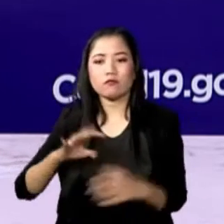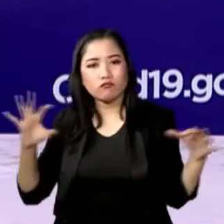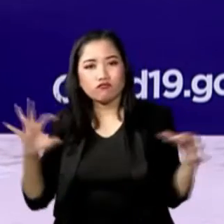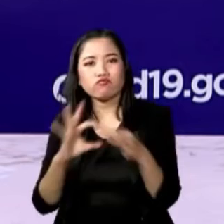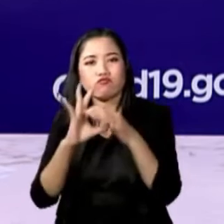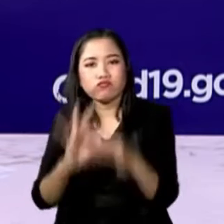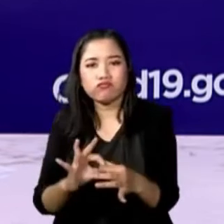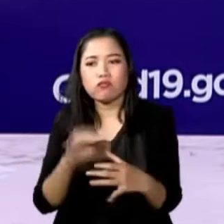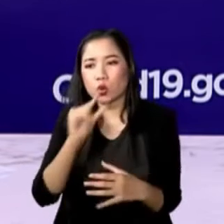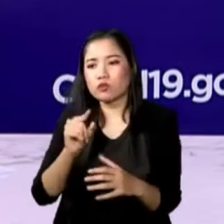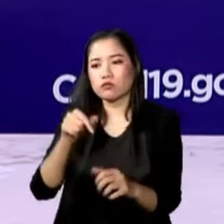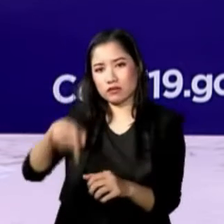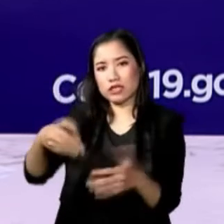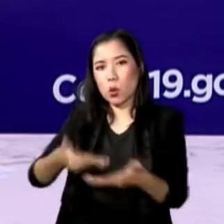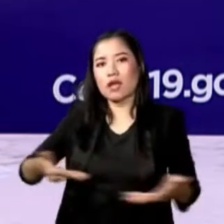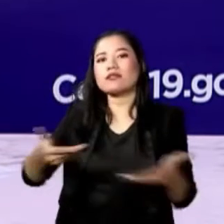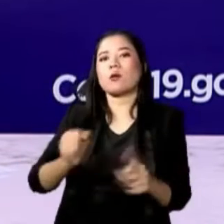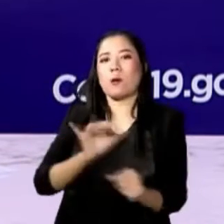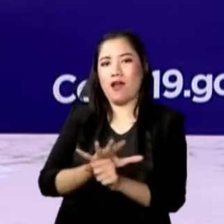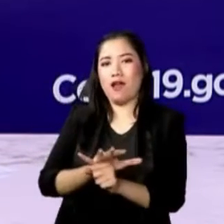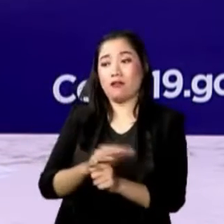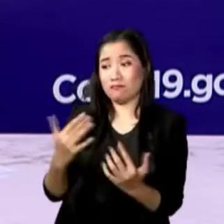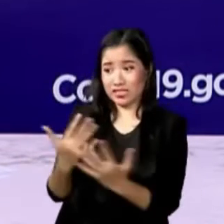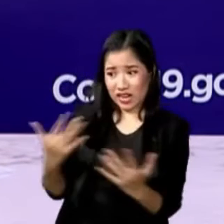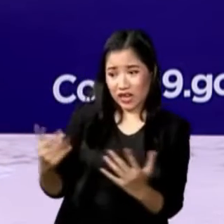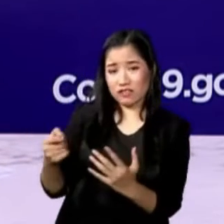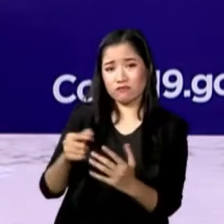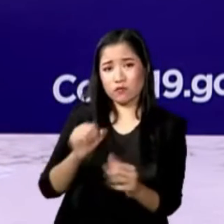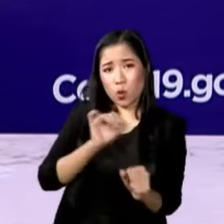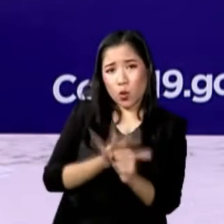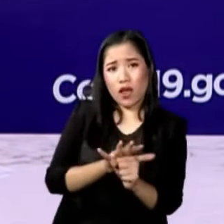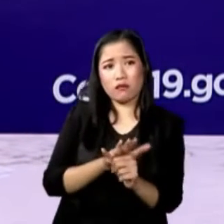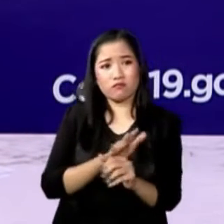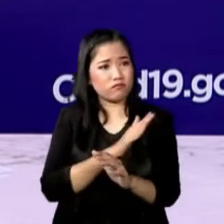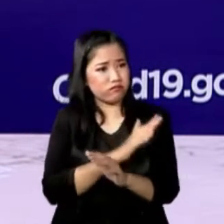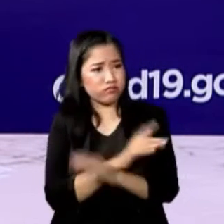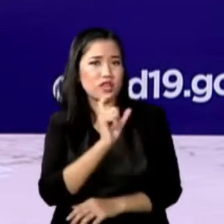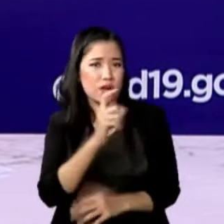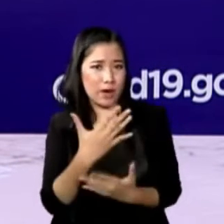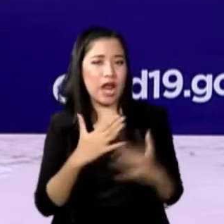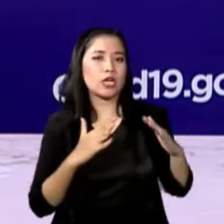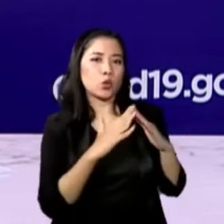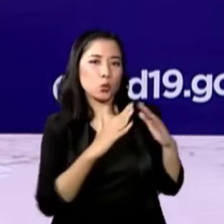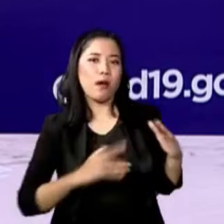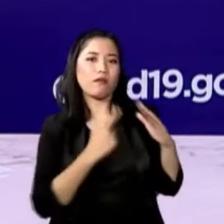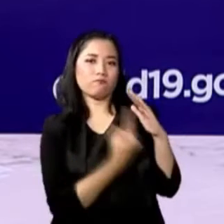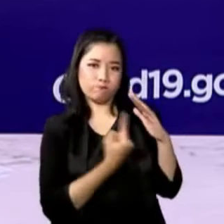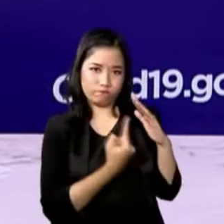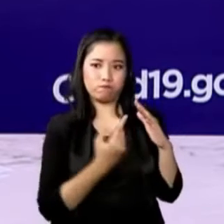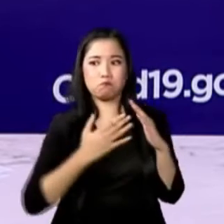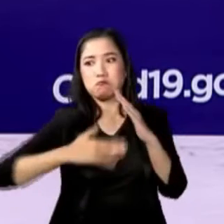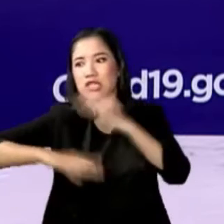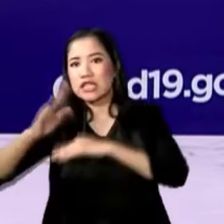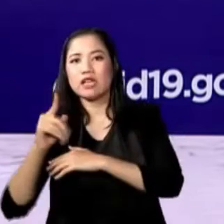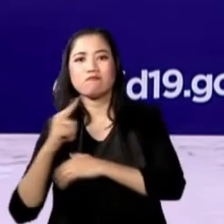ini. Masyarakat dapat membantu menekan penularan dengan tetap di rumah saja, tidak berpergian